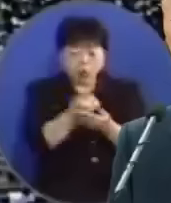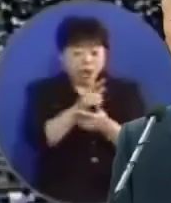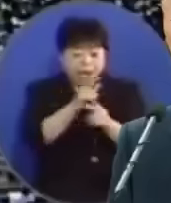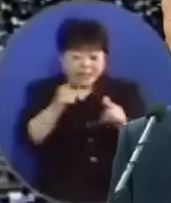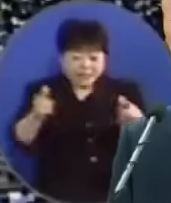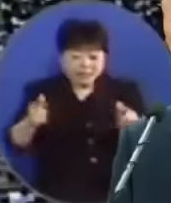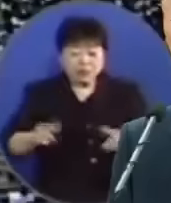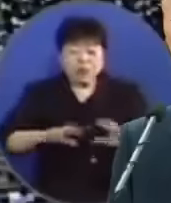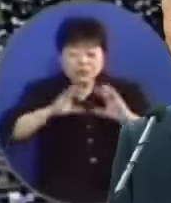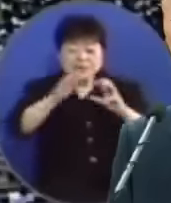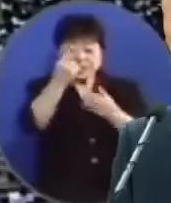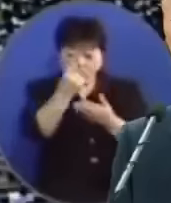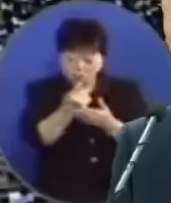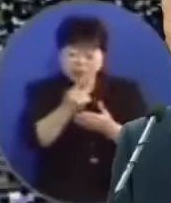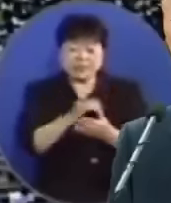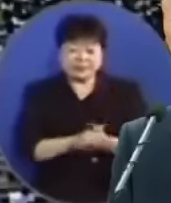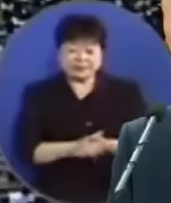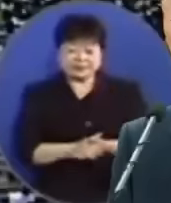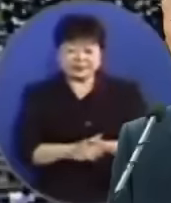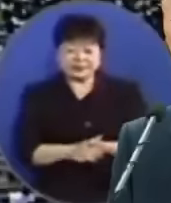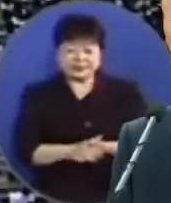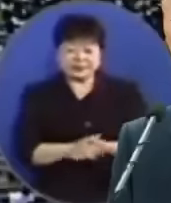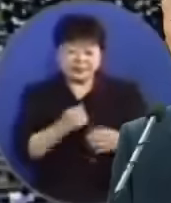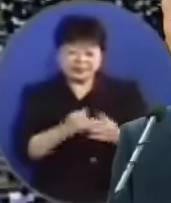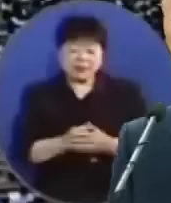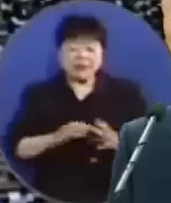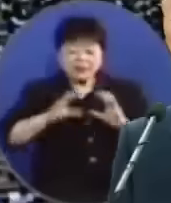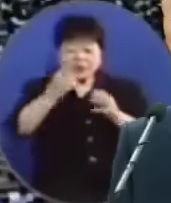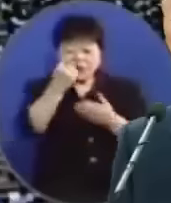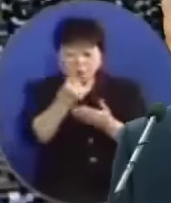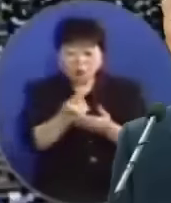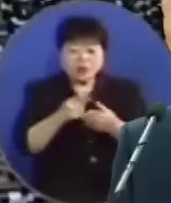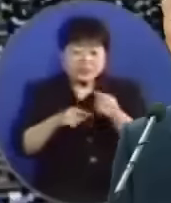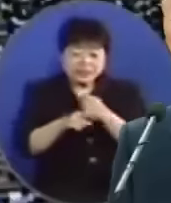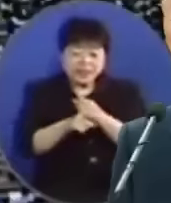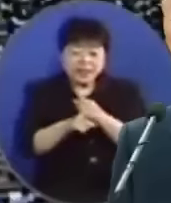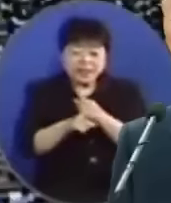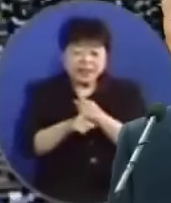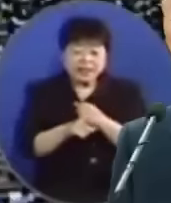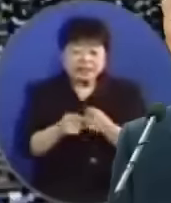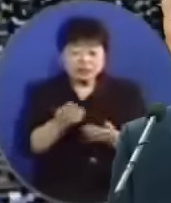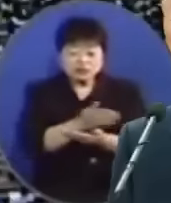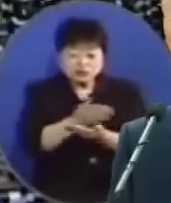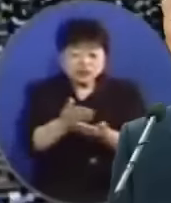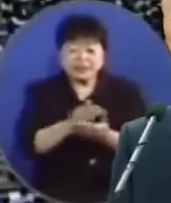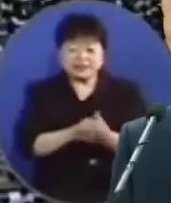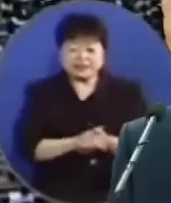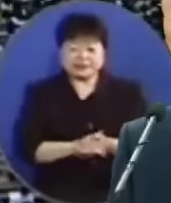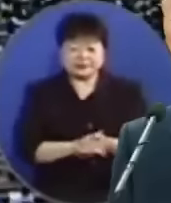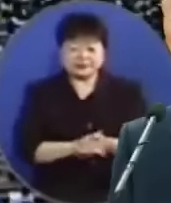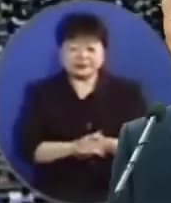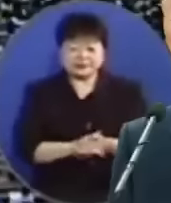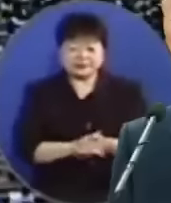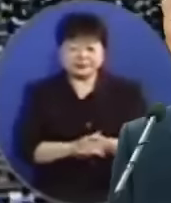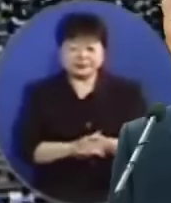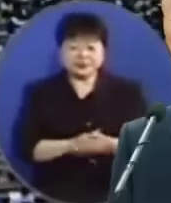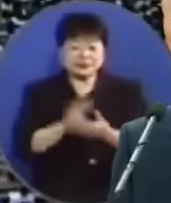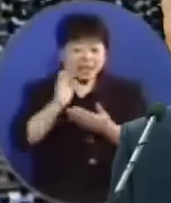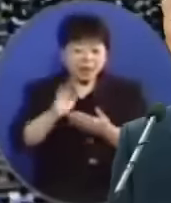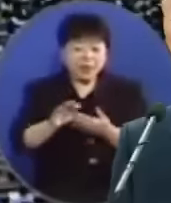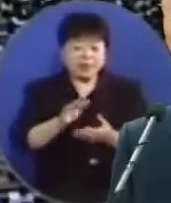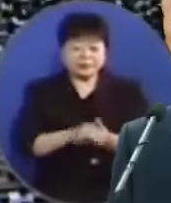아니요 세상으로부터 온 것이라. 그러므로 세상으로부터 온 것을 우리가 분리해내야 되는 것입니다. 그